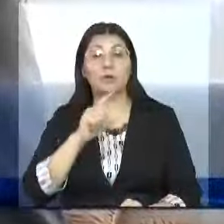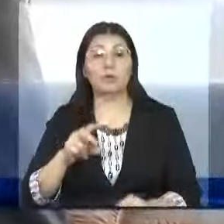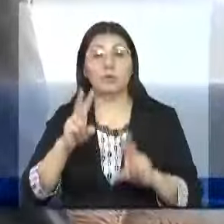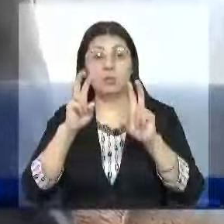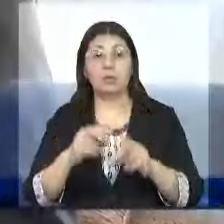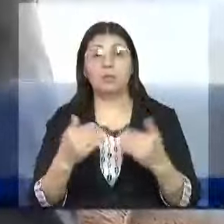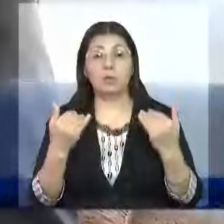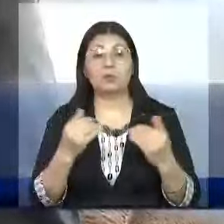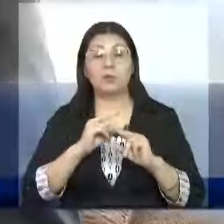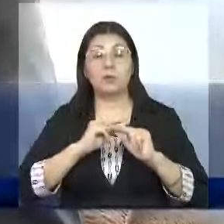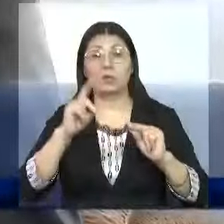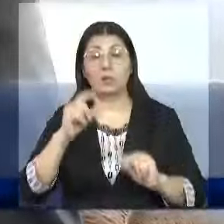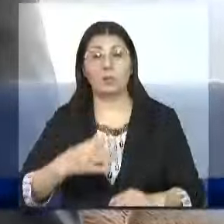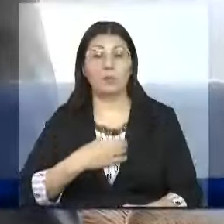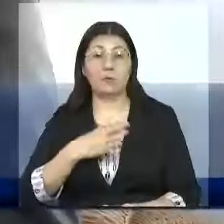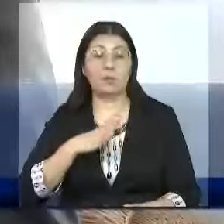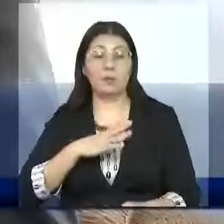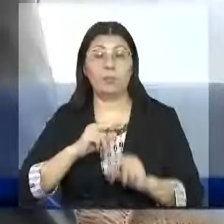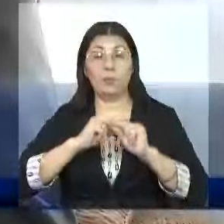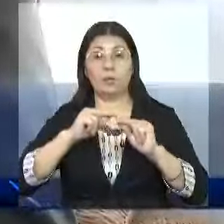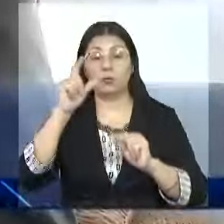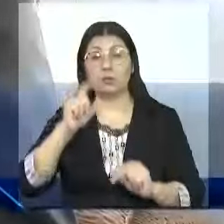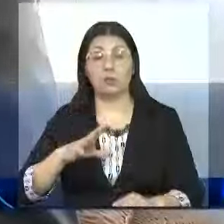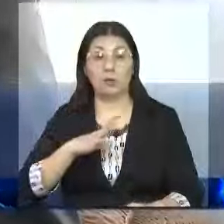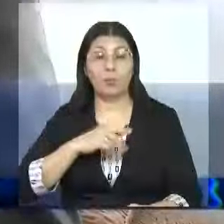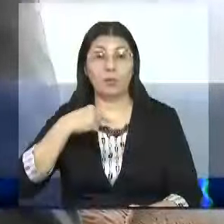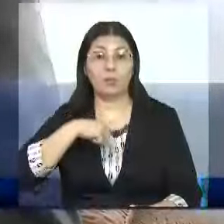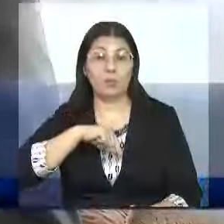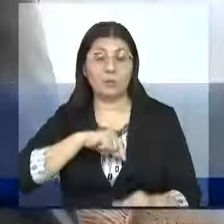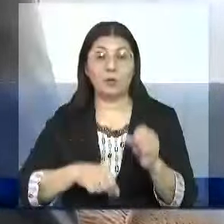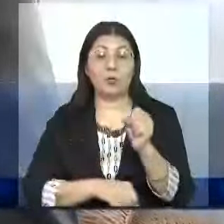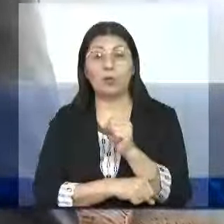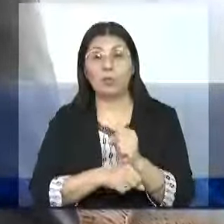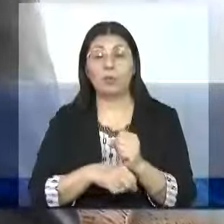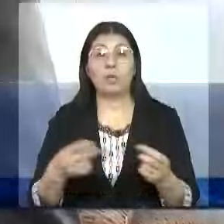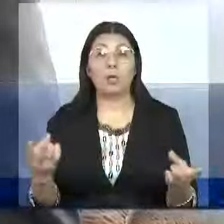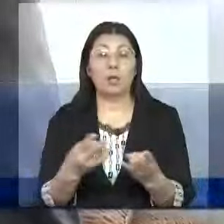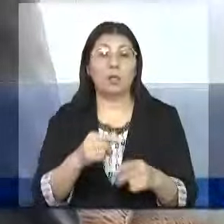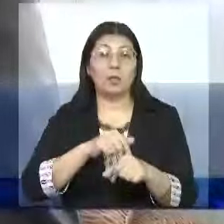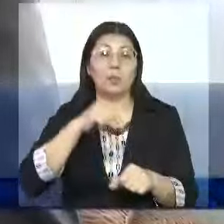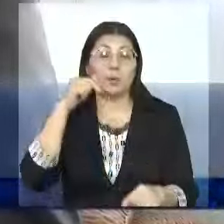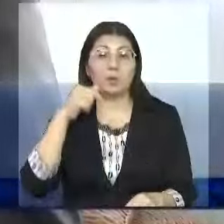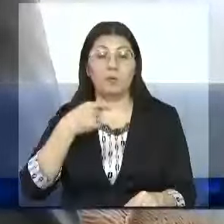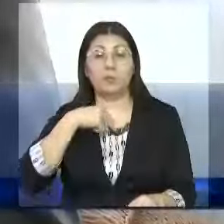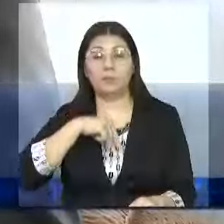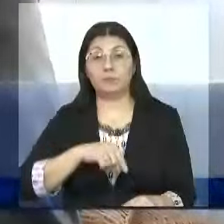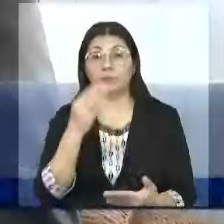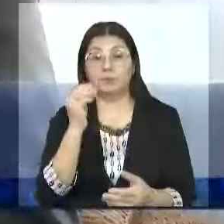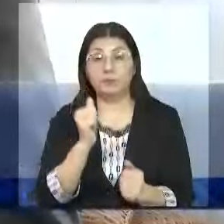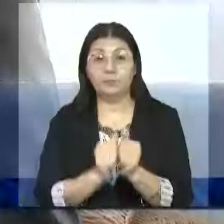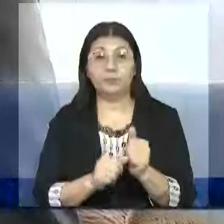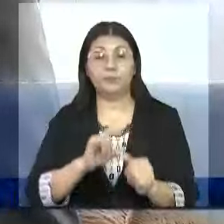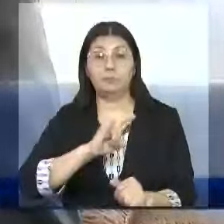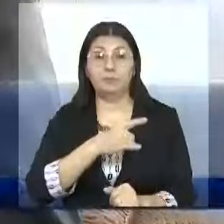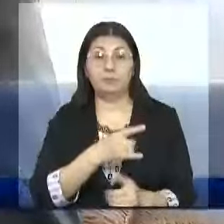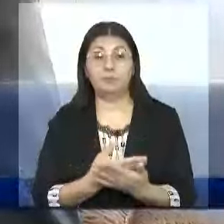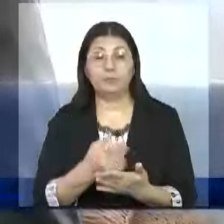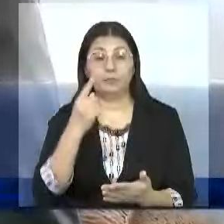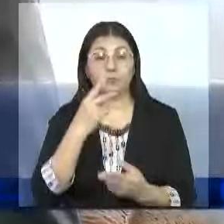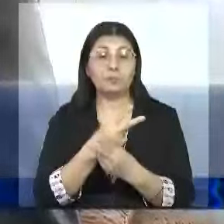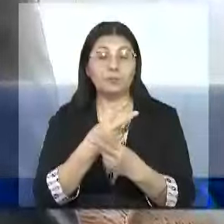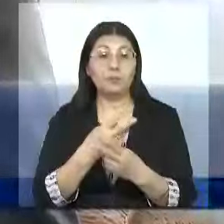достаточно актуальна быть учителем значит быть психологом необходимо чувствовать тонкую натуру каждого ученика и думаю посмотреть